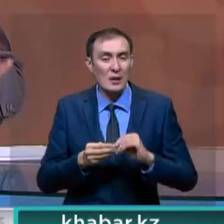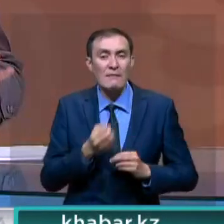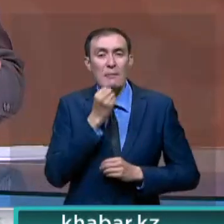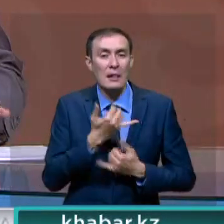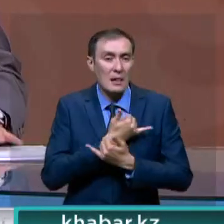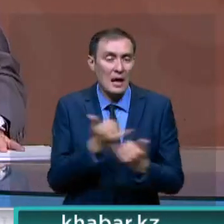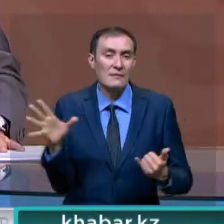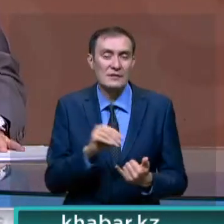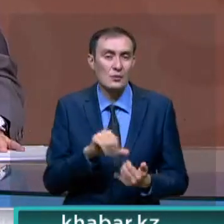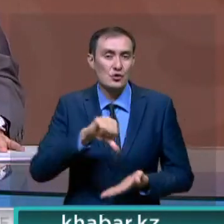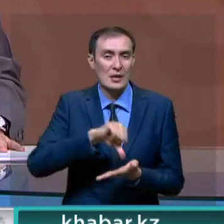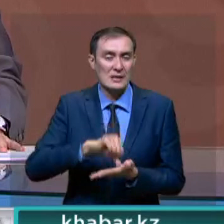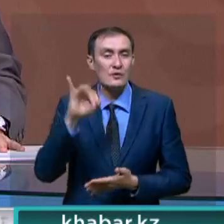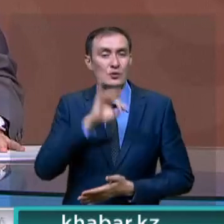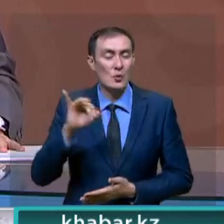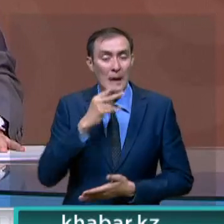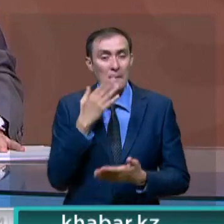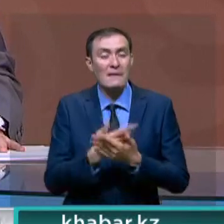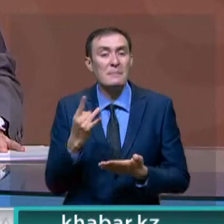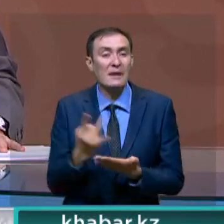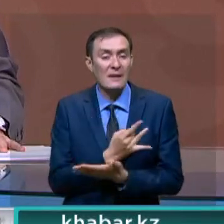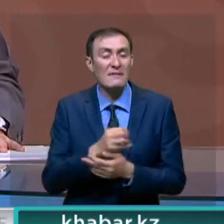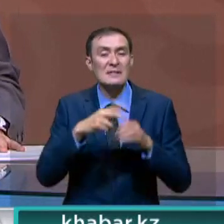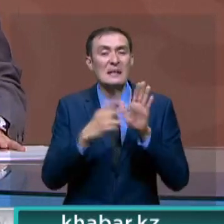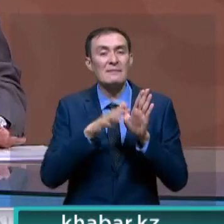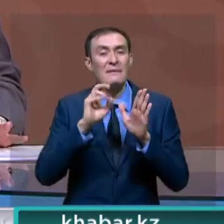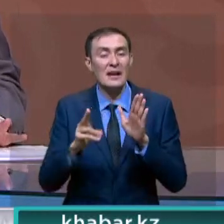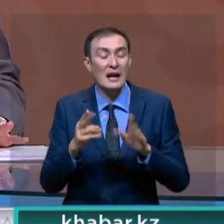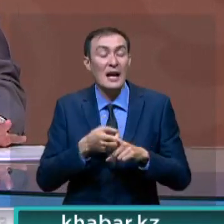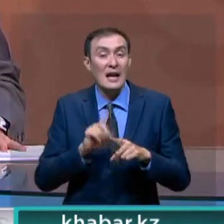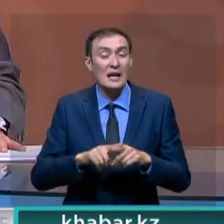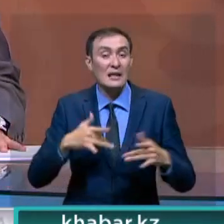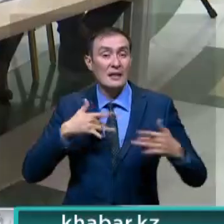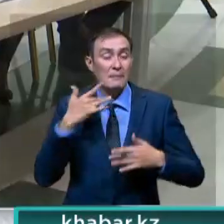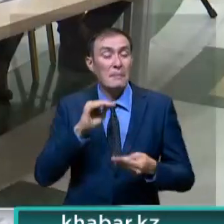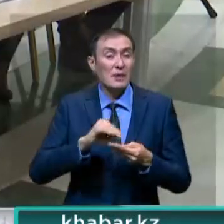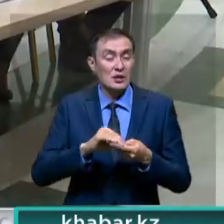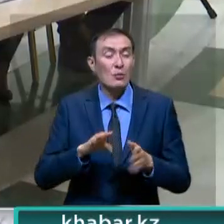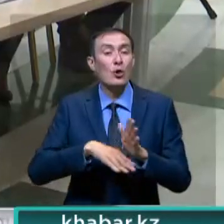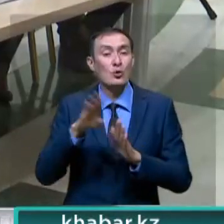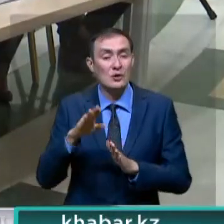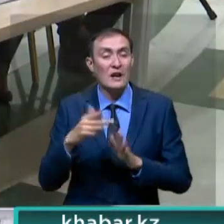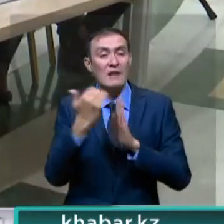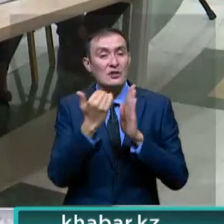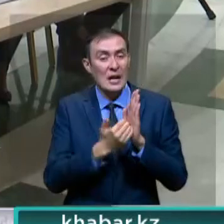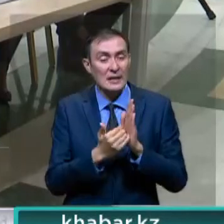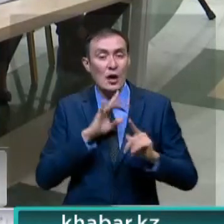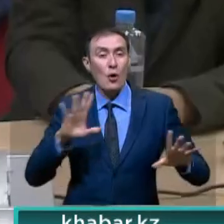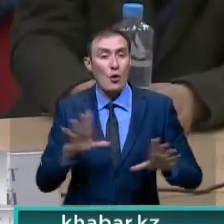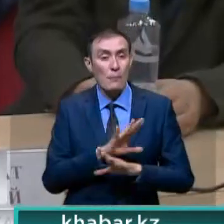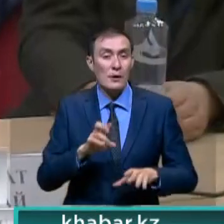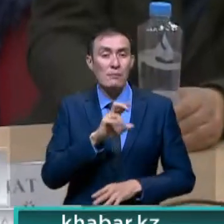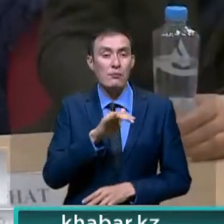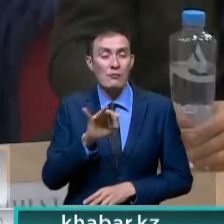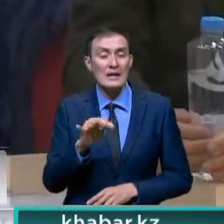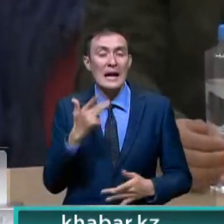благо всех героев истории. Показанный впервые в конце 18 века, этот шедевр по-прежнему один из лучших в жанре оперы буффа, то